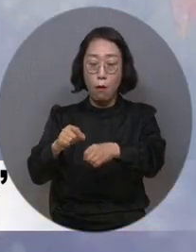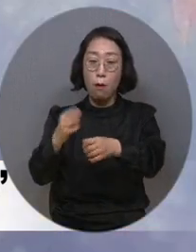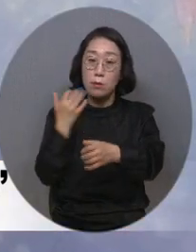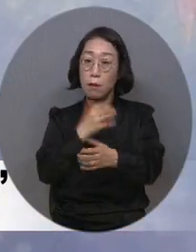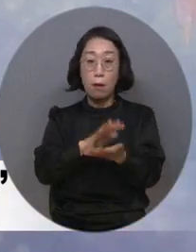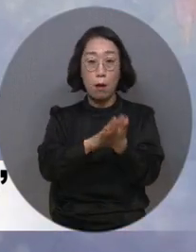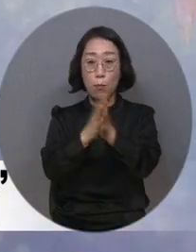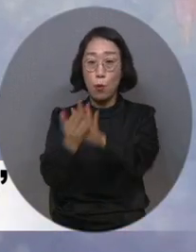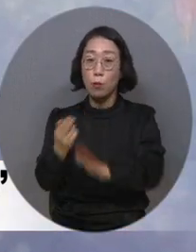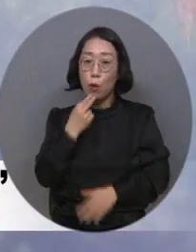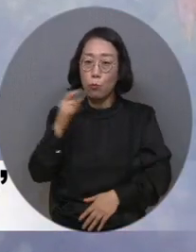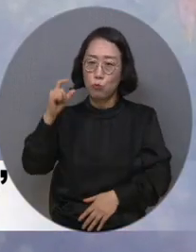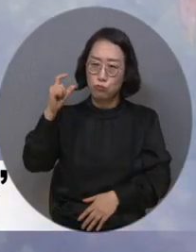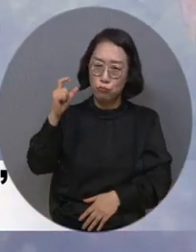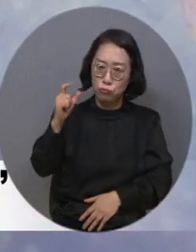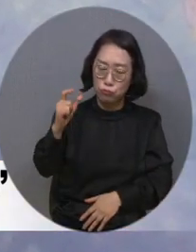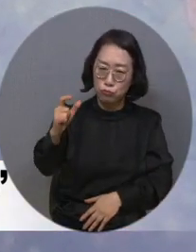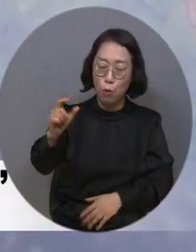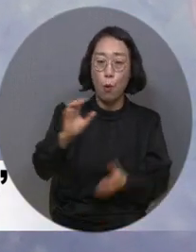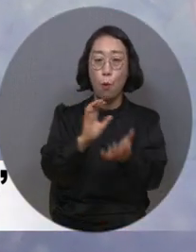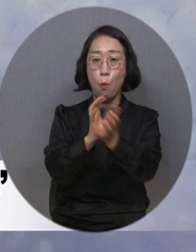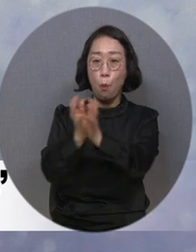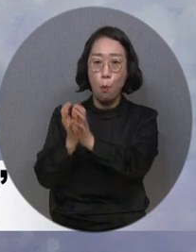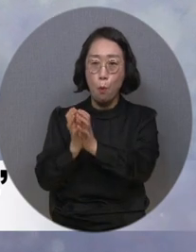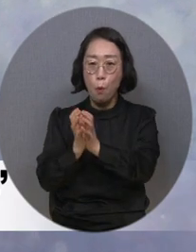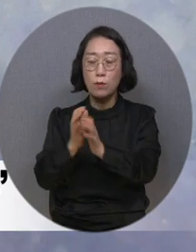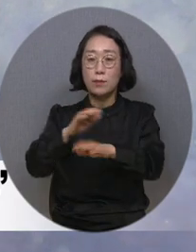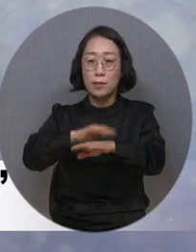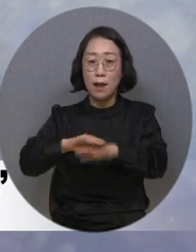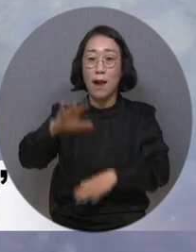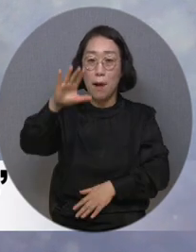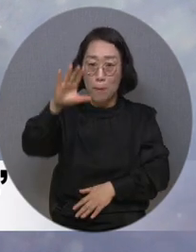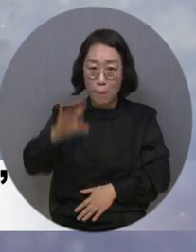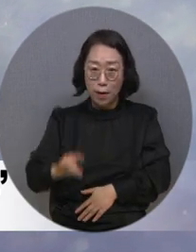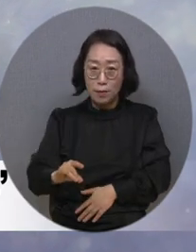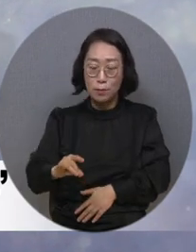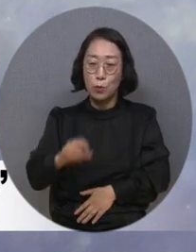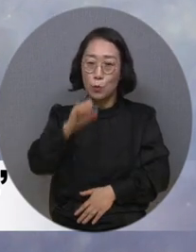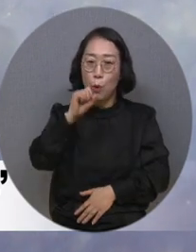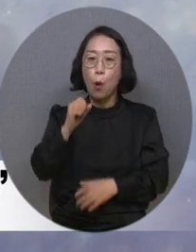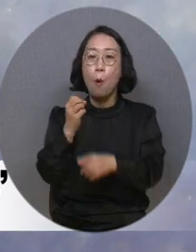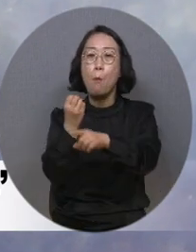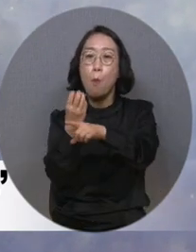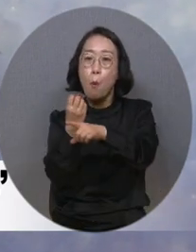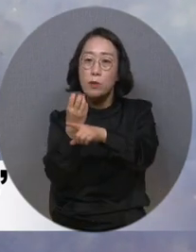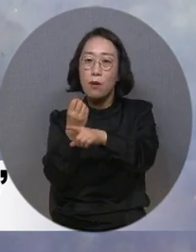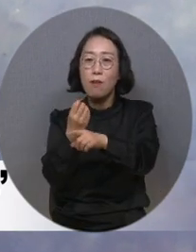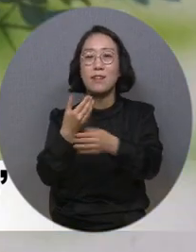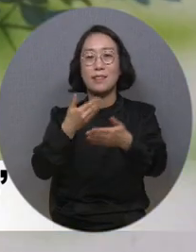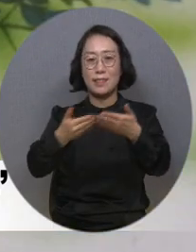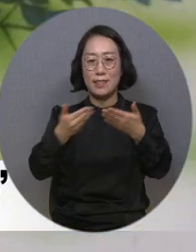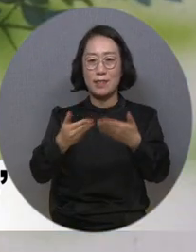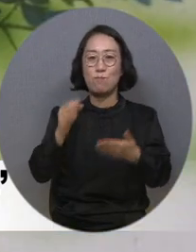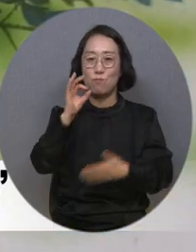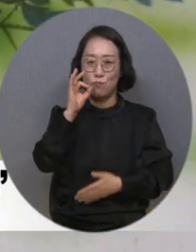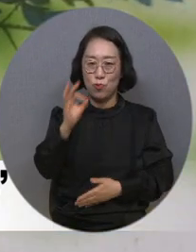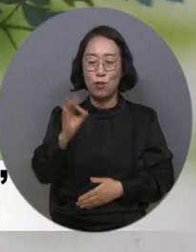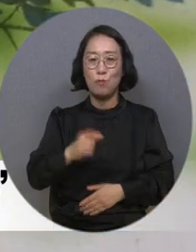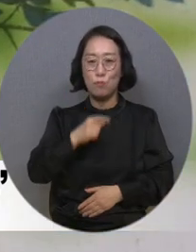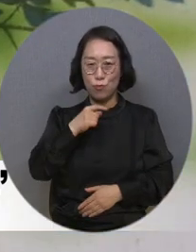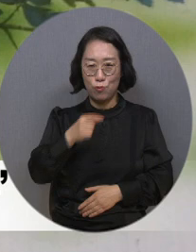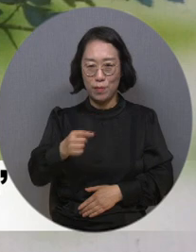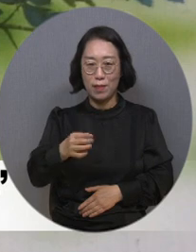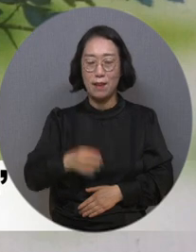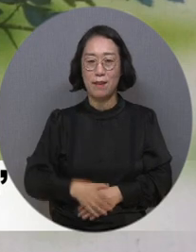않아 투명한 빛깔에 꽃을 표현하기에 좋은 재료로 보석화라고도 합니다. 그림